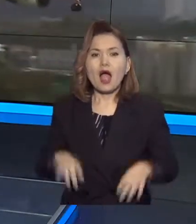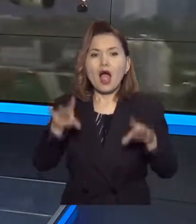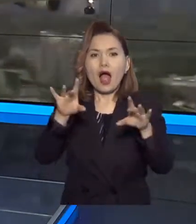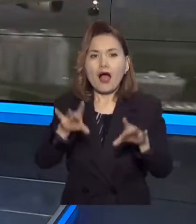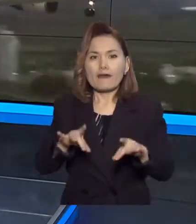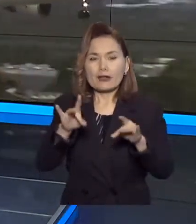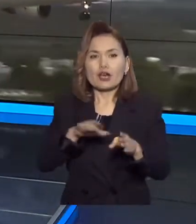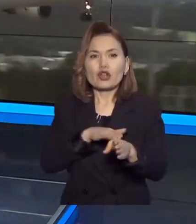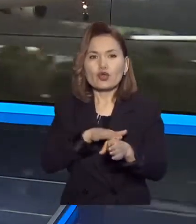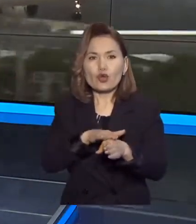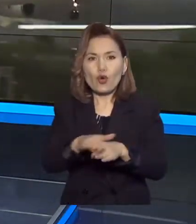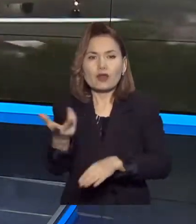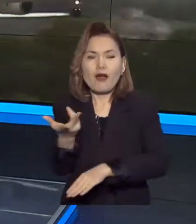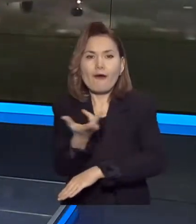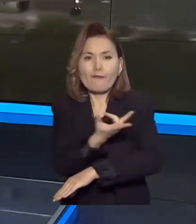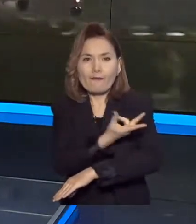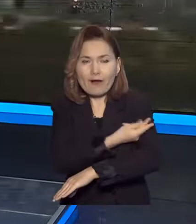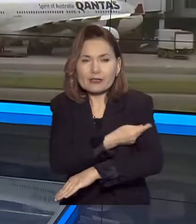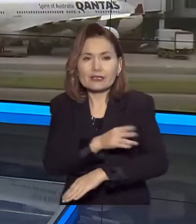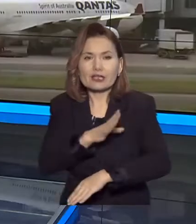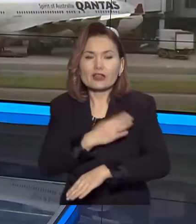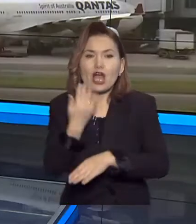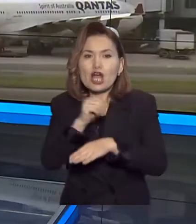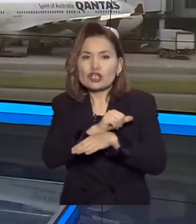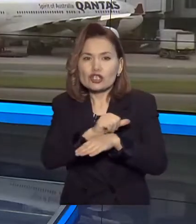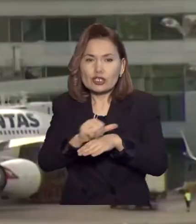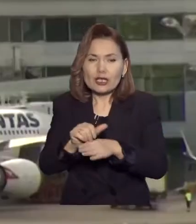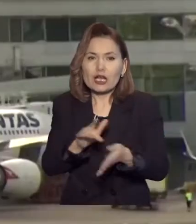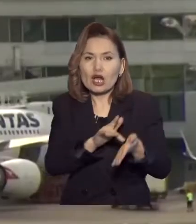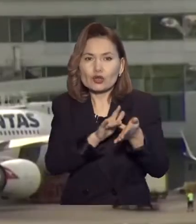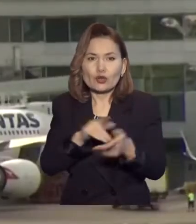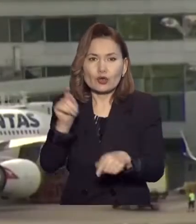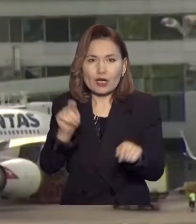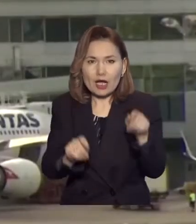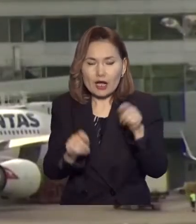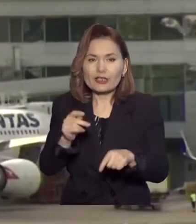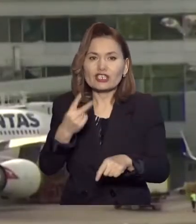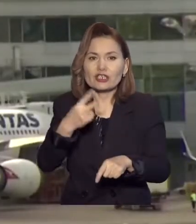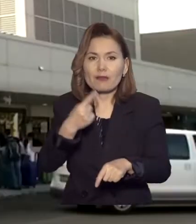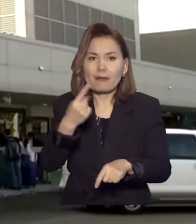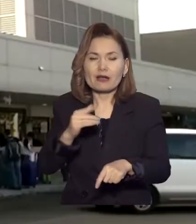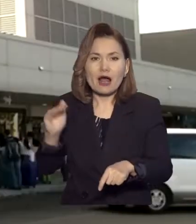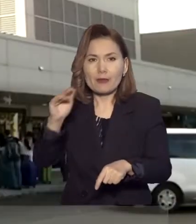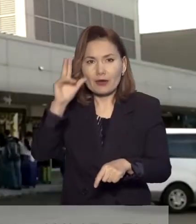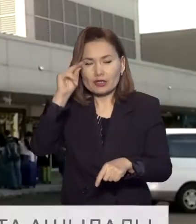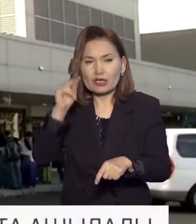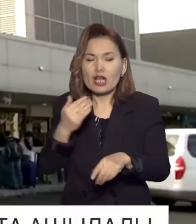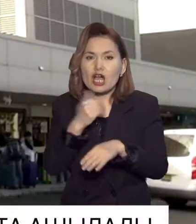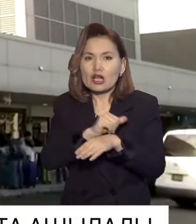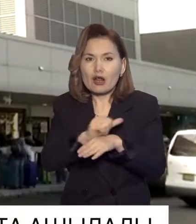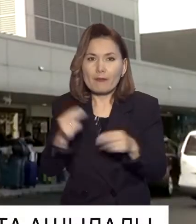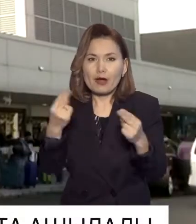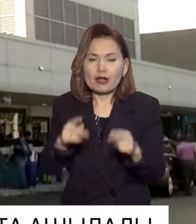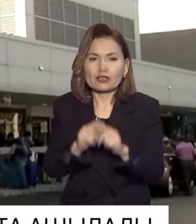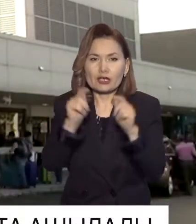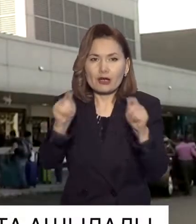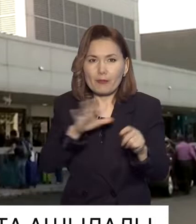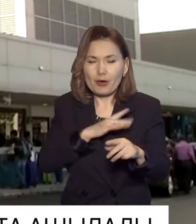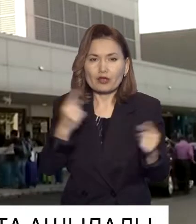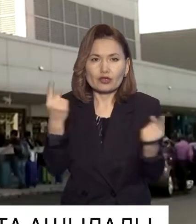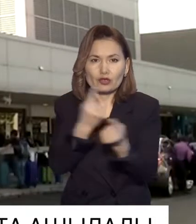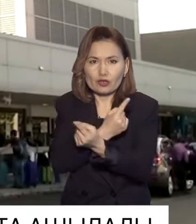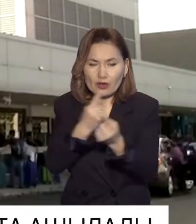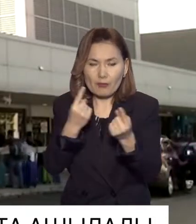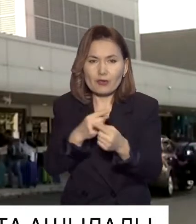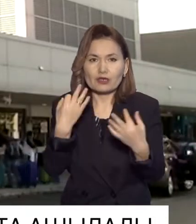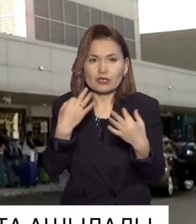Австралия толық вакцина алған шетелдіктер үшін ақпанның 21-де шекарасын ашады. Мұны ел премьер-министрі